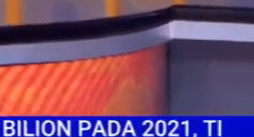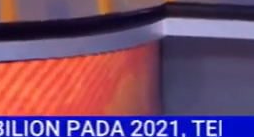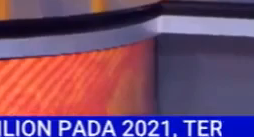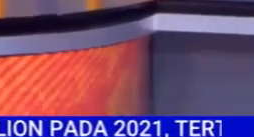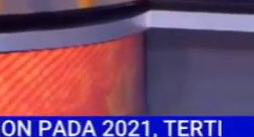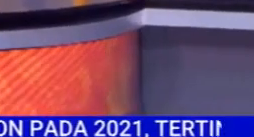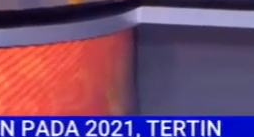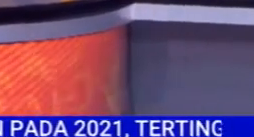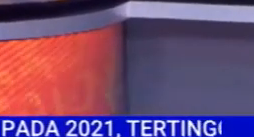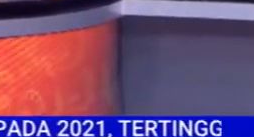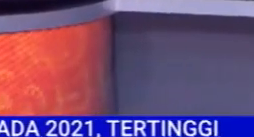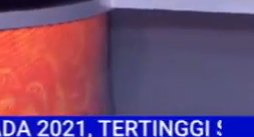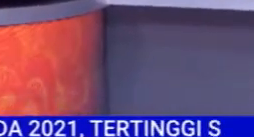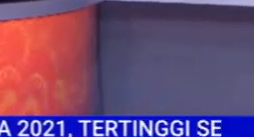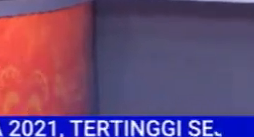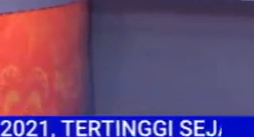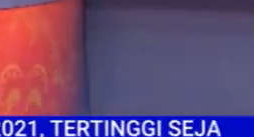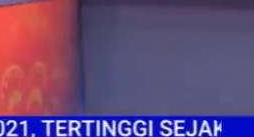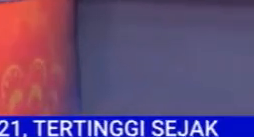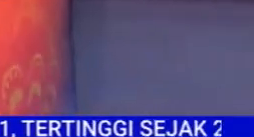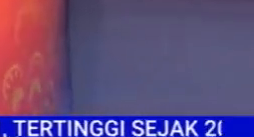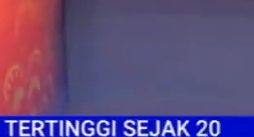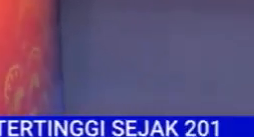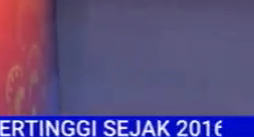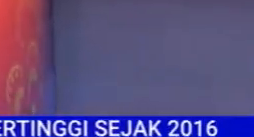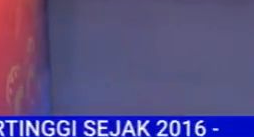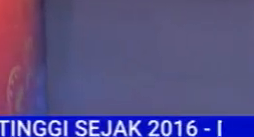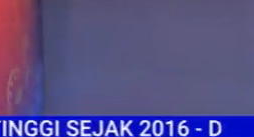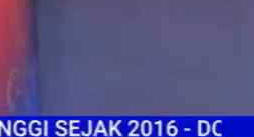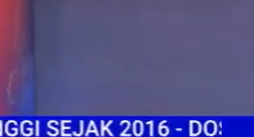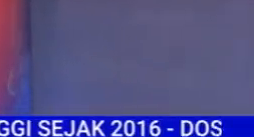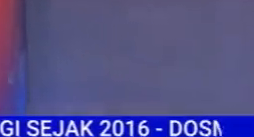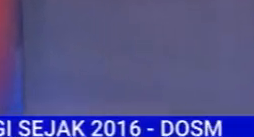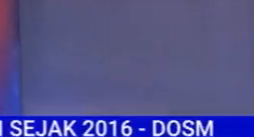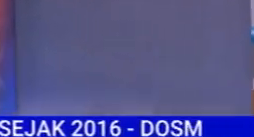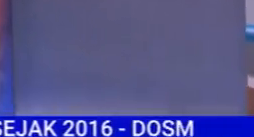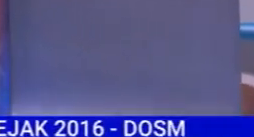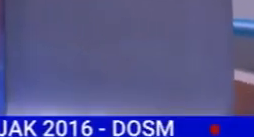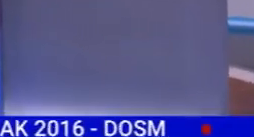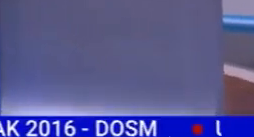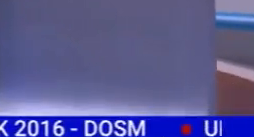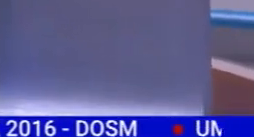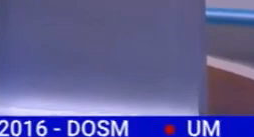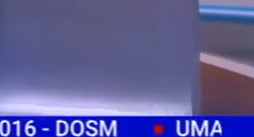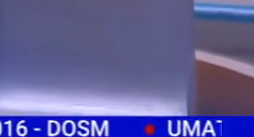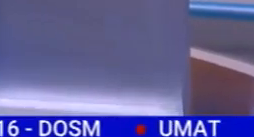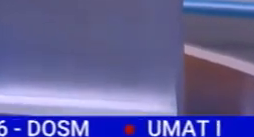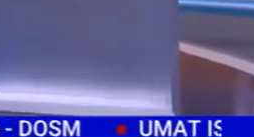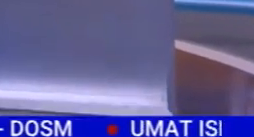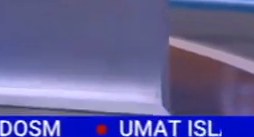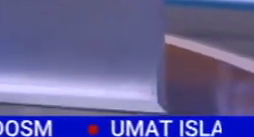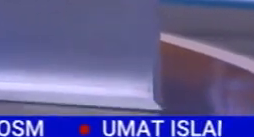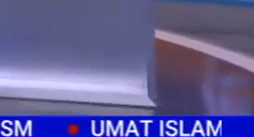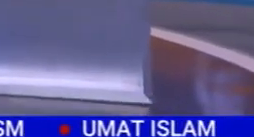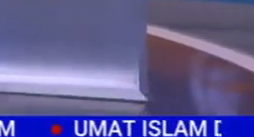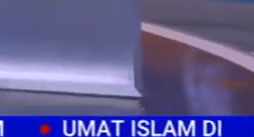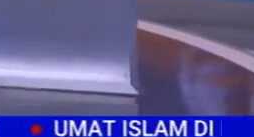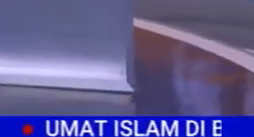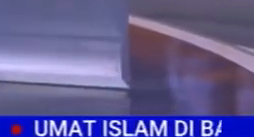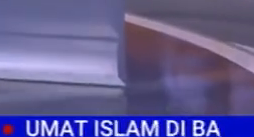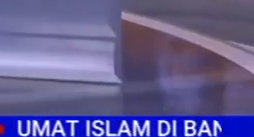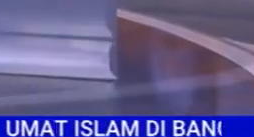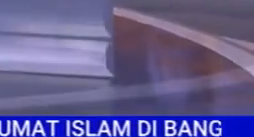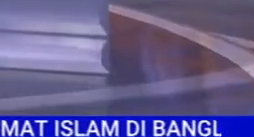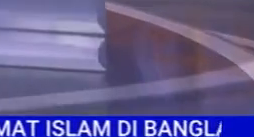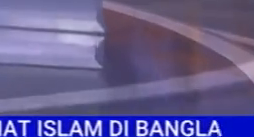berita artis MD berita.ac m.com white Assalamualaikum dalam program SY jumpa lagi